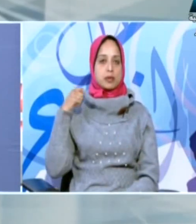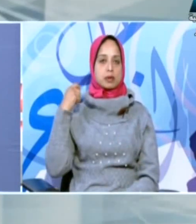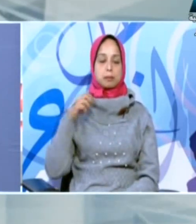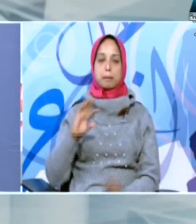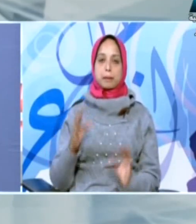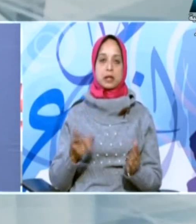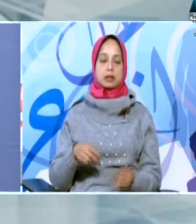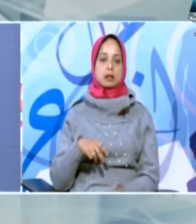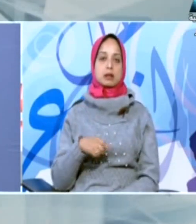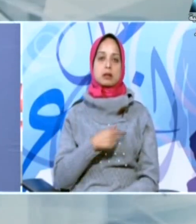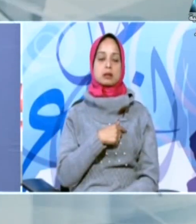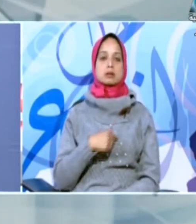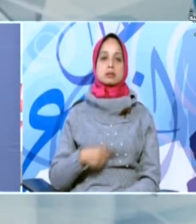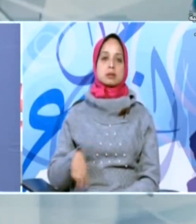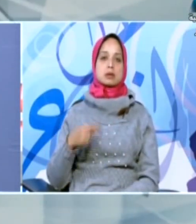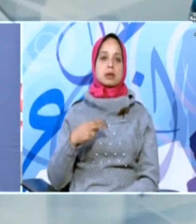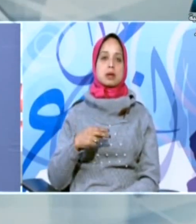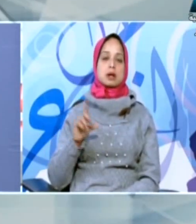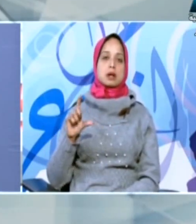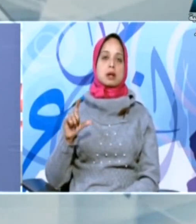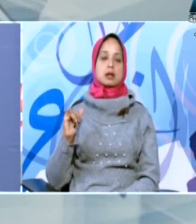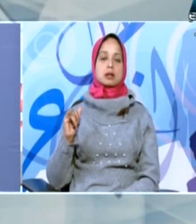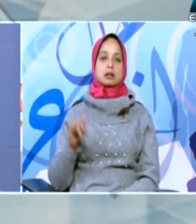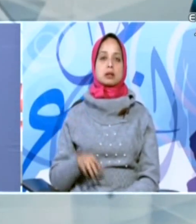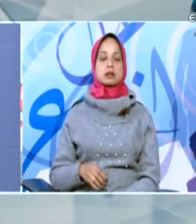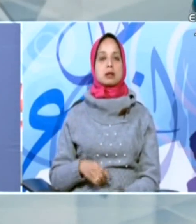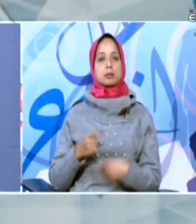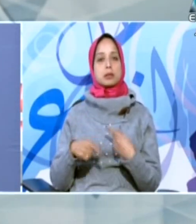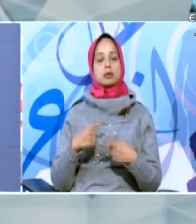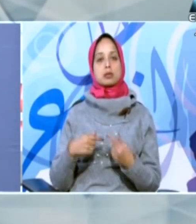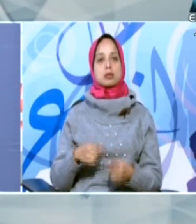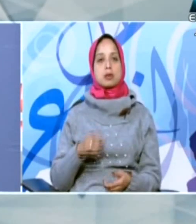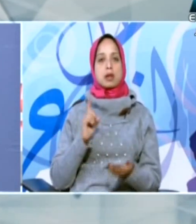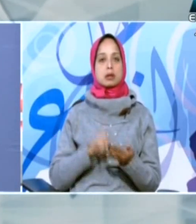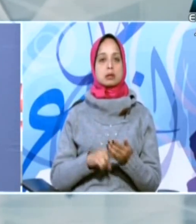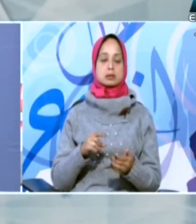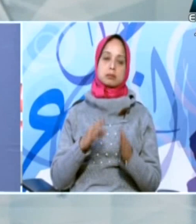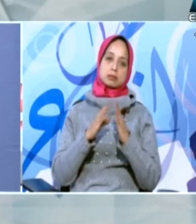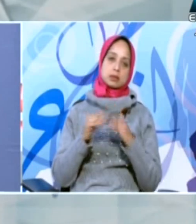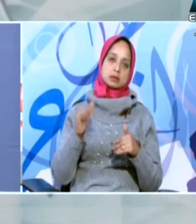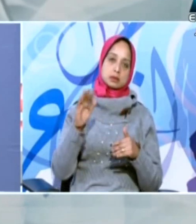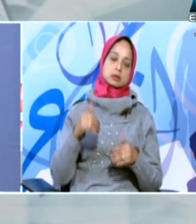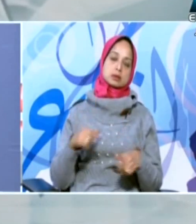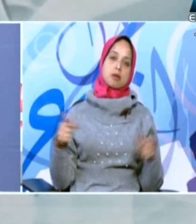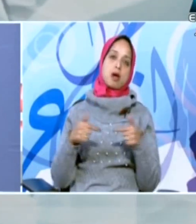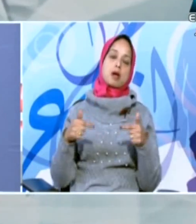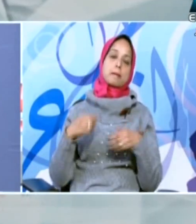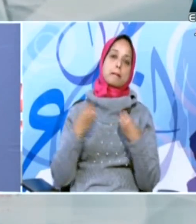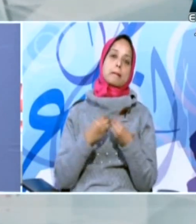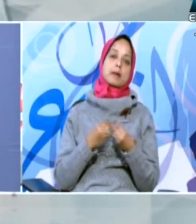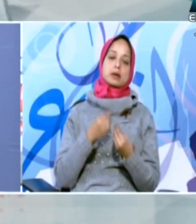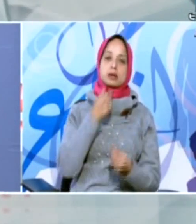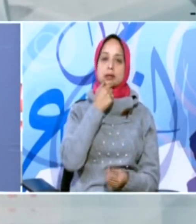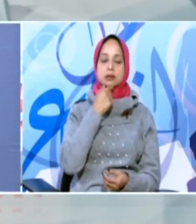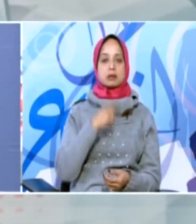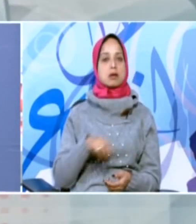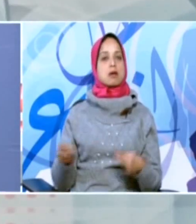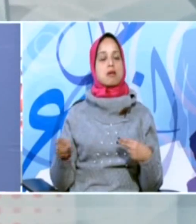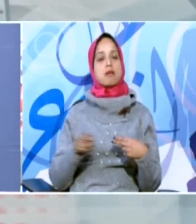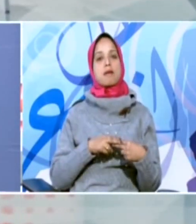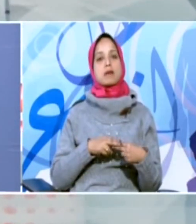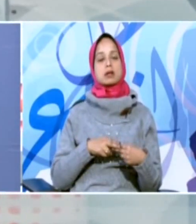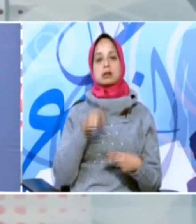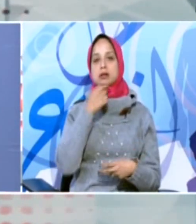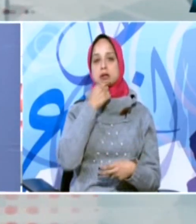بقى، طلبت من انجلترا من علي ماهر دخول مصر الحرب بجانب انجلترا. رفض علي ماهر، فقام الانجليز بطرده من